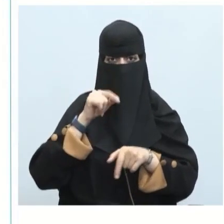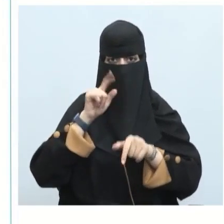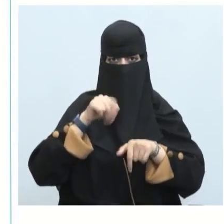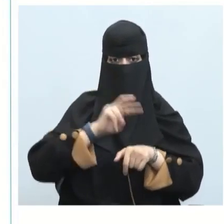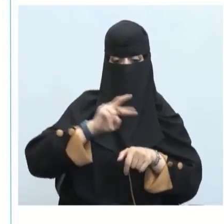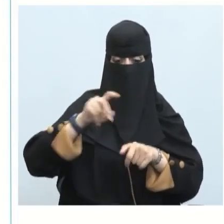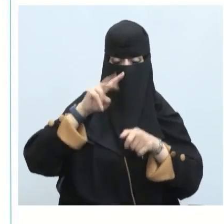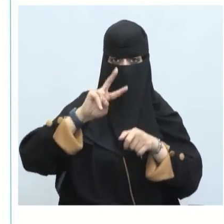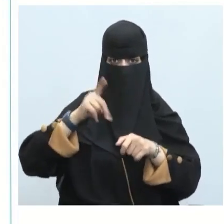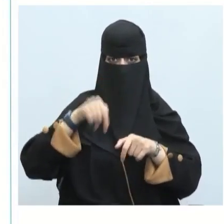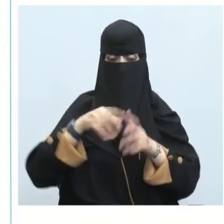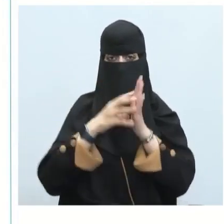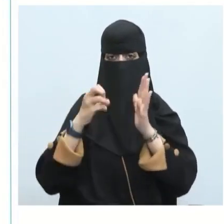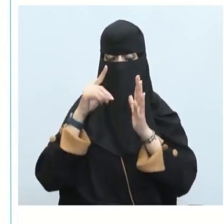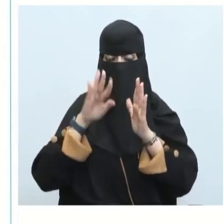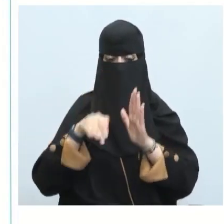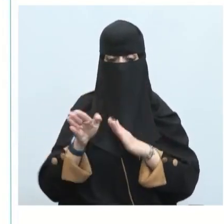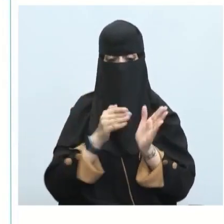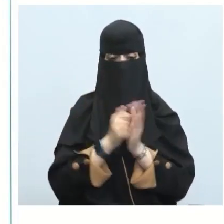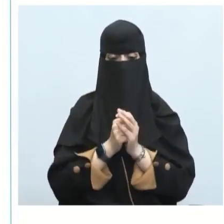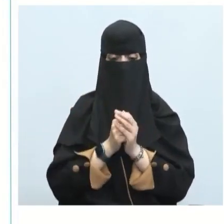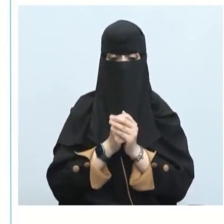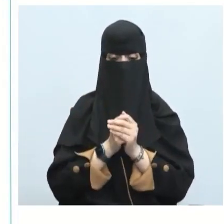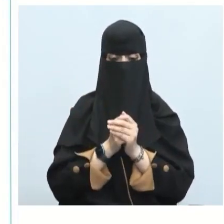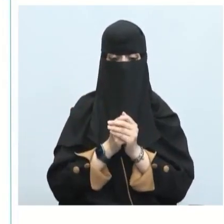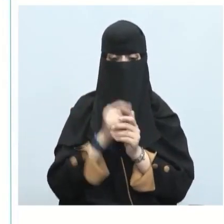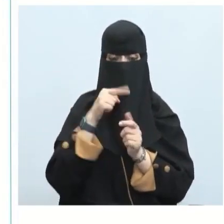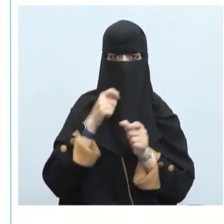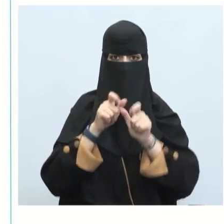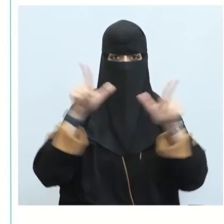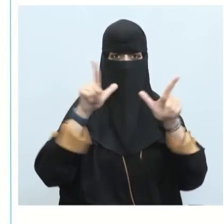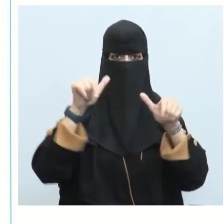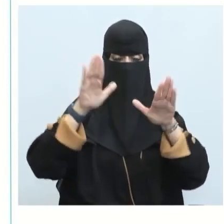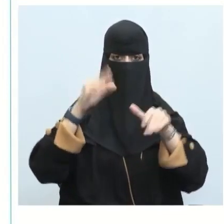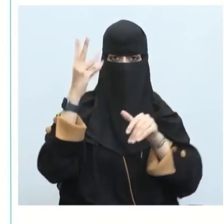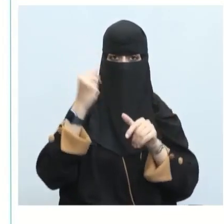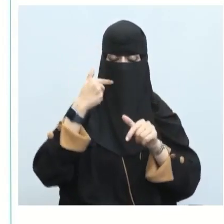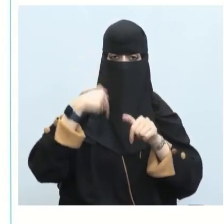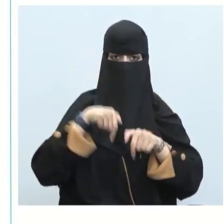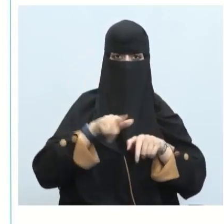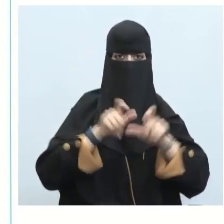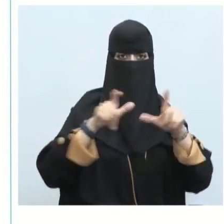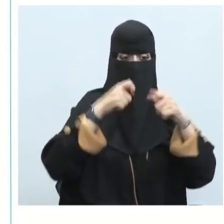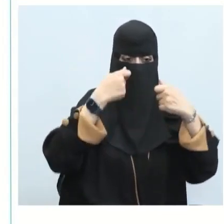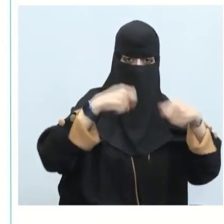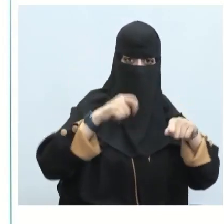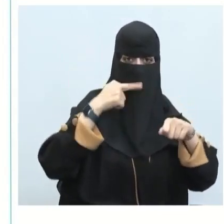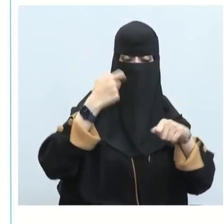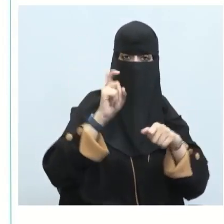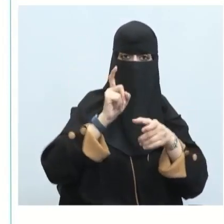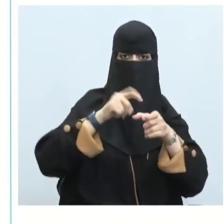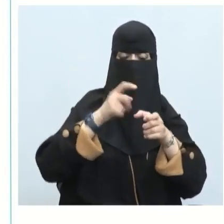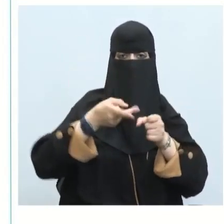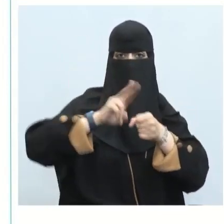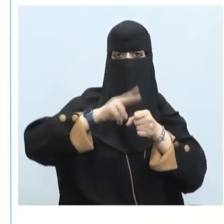الدفع عند النقر هو نموذج للاعلان الرقمي حيث يدفع المعلن رسوما كل